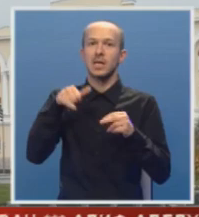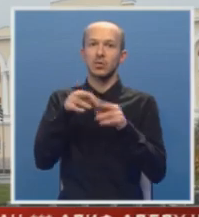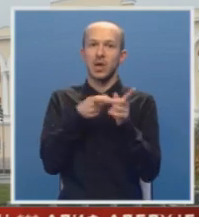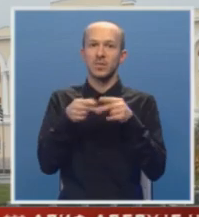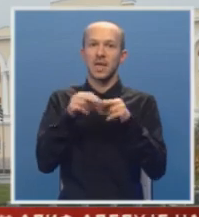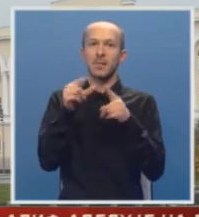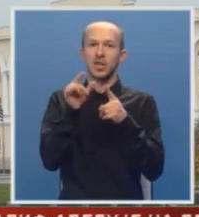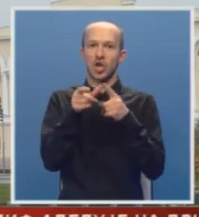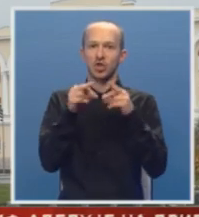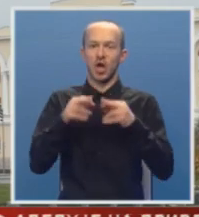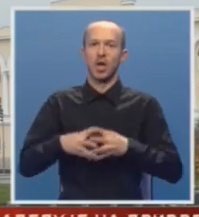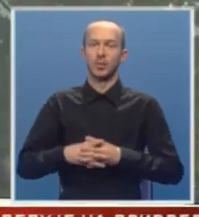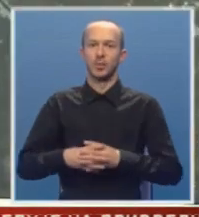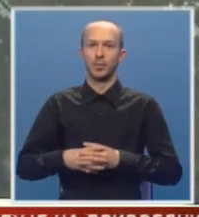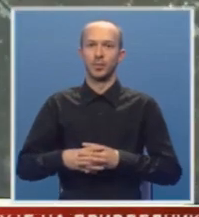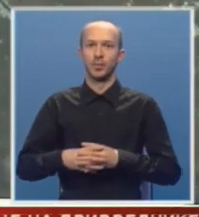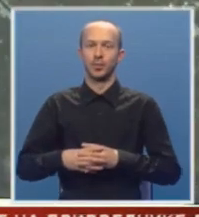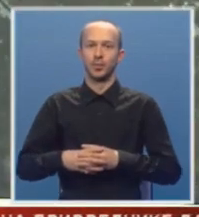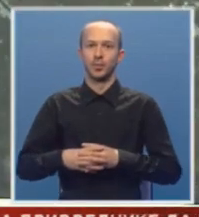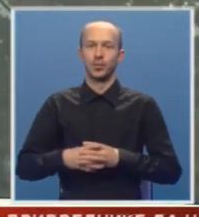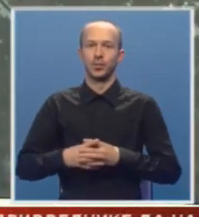Jerusalimska patrijaršija.